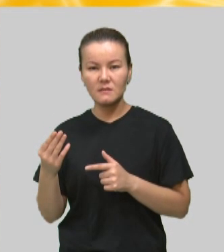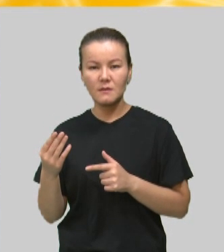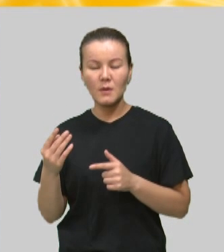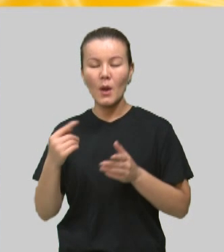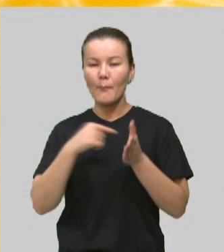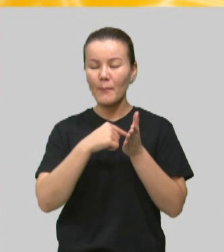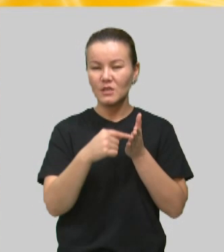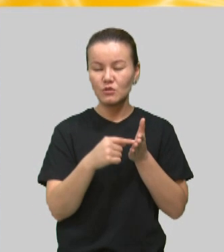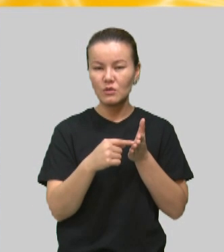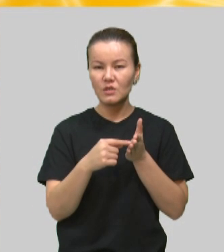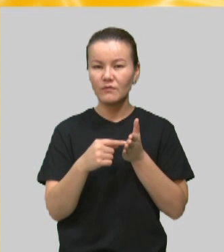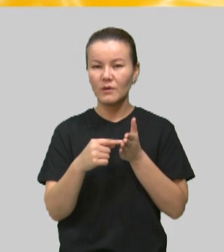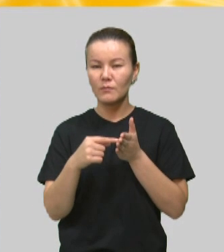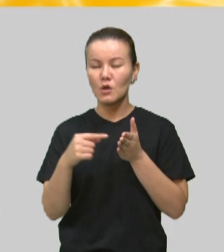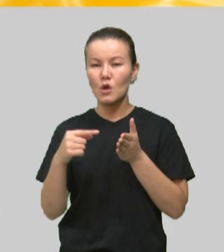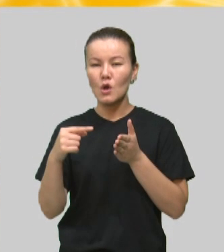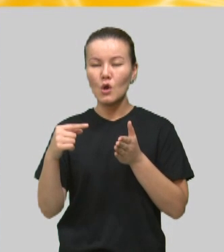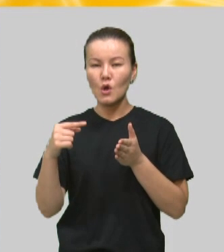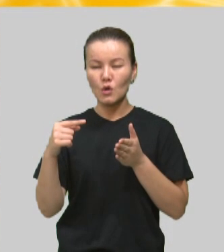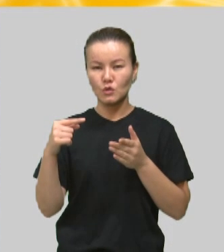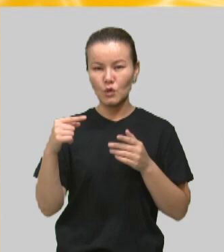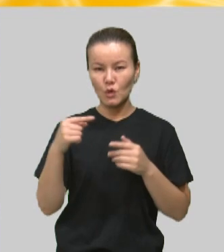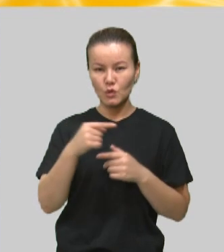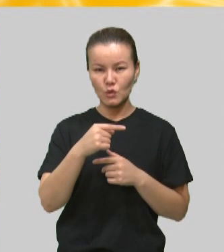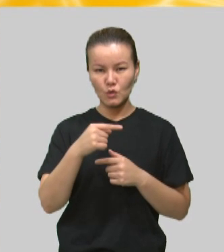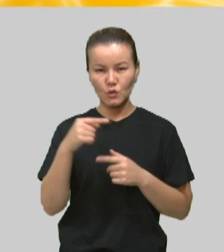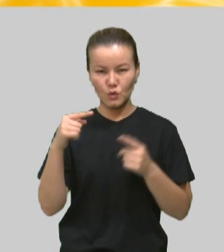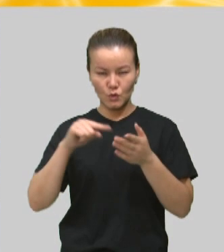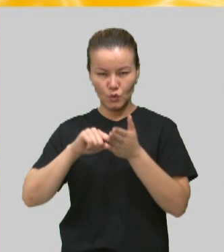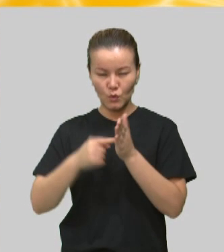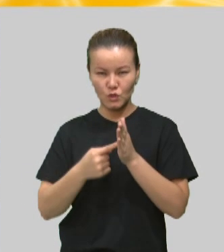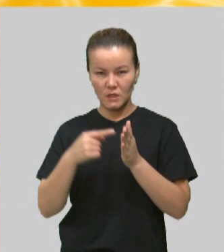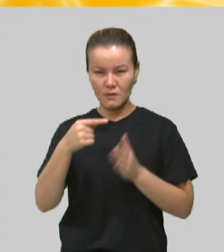Подчеркиваем точка пунктира.